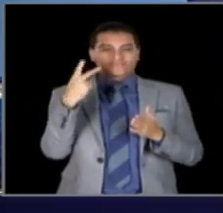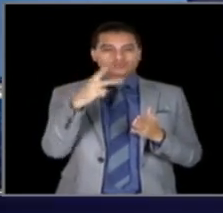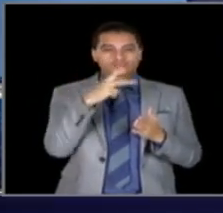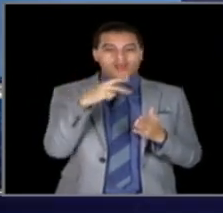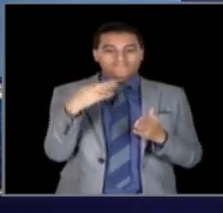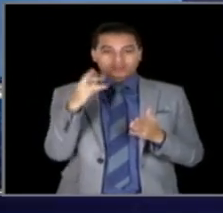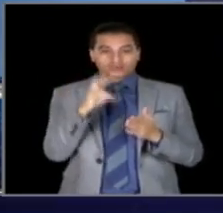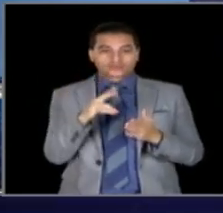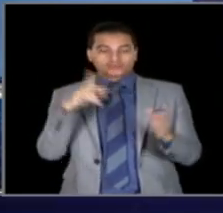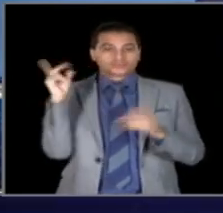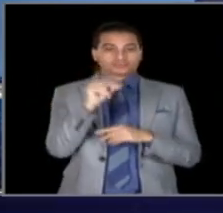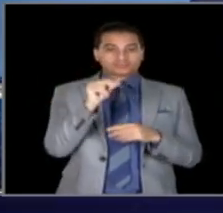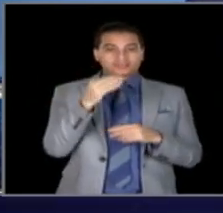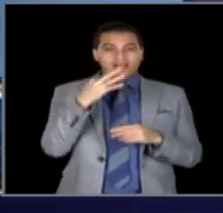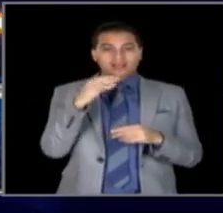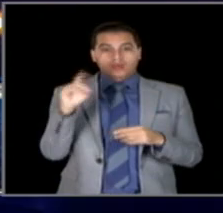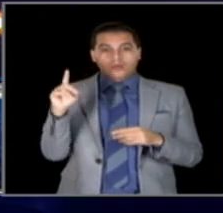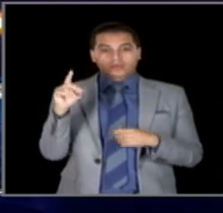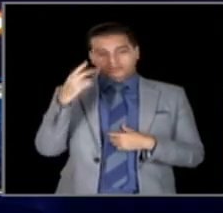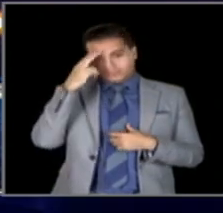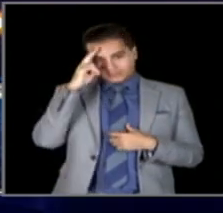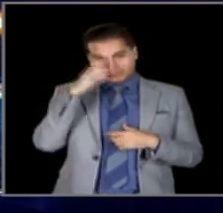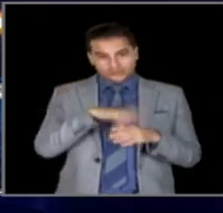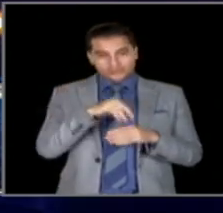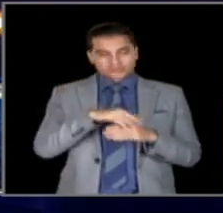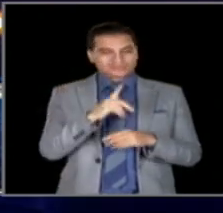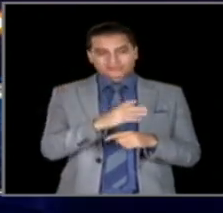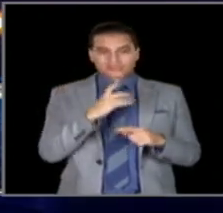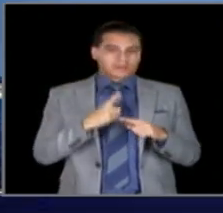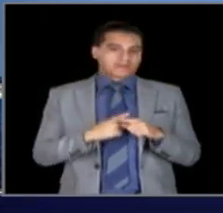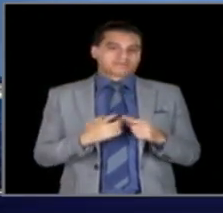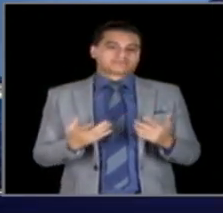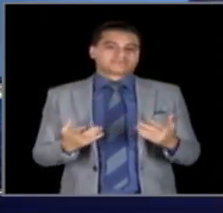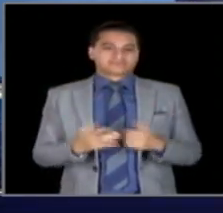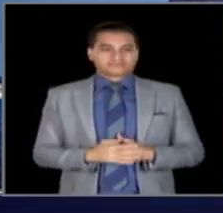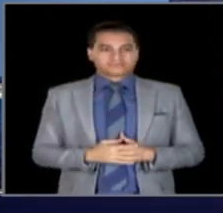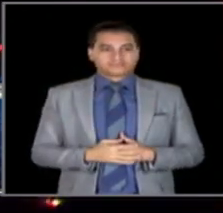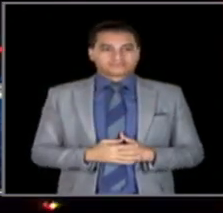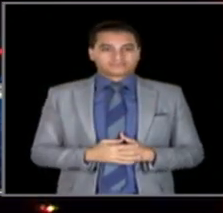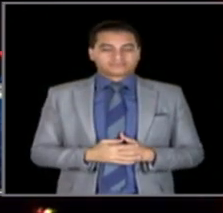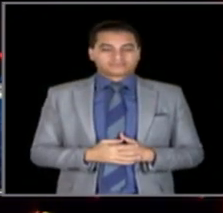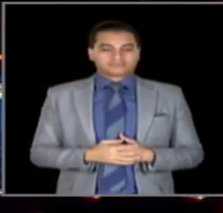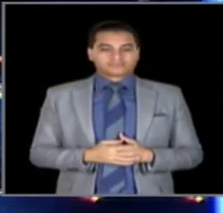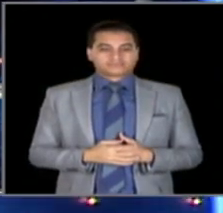3-1. سويد. للأسف الشديد إجابة خاطئة.